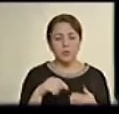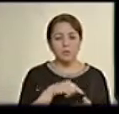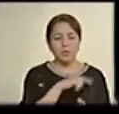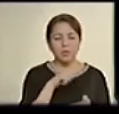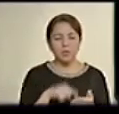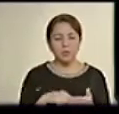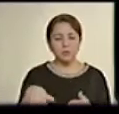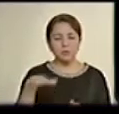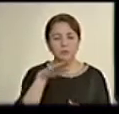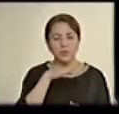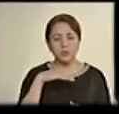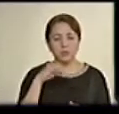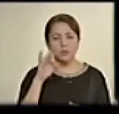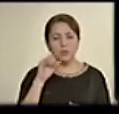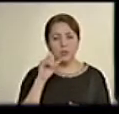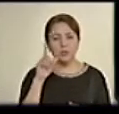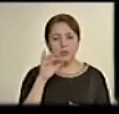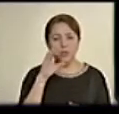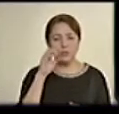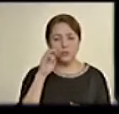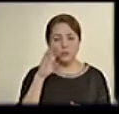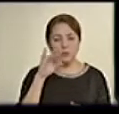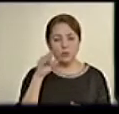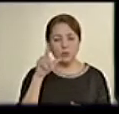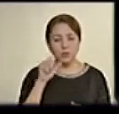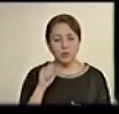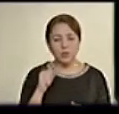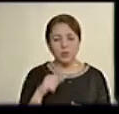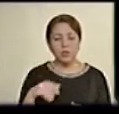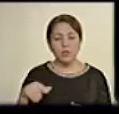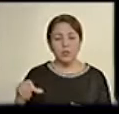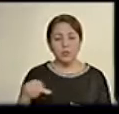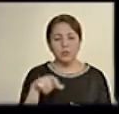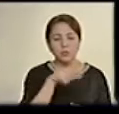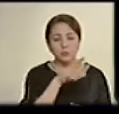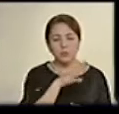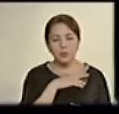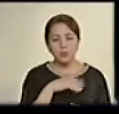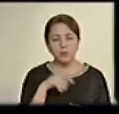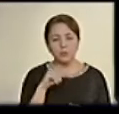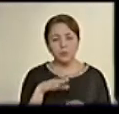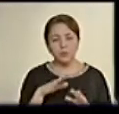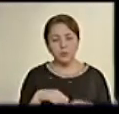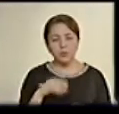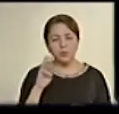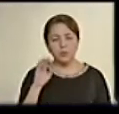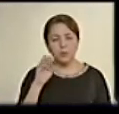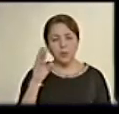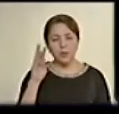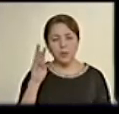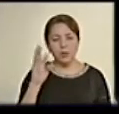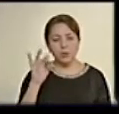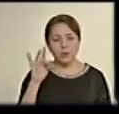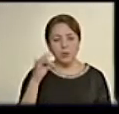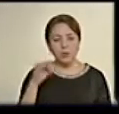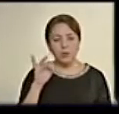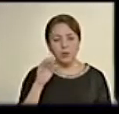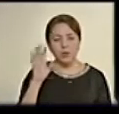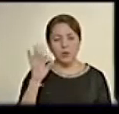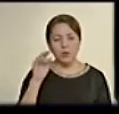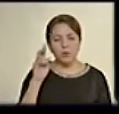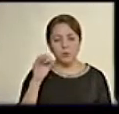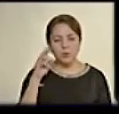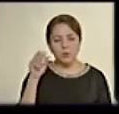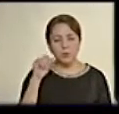maydoniga olib borilgan ekan aziz o'quvchilar. Registon maydonidagi o'sha me'moriy obidalar haqida sizda albatta internet